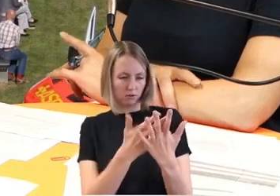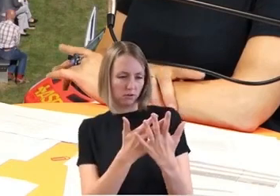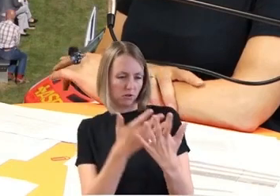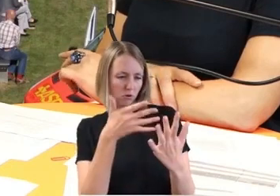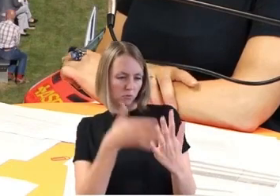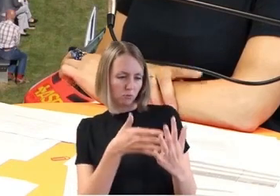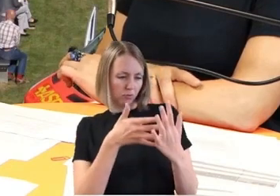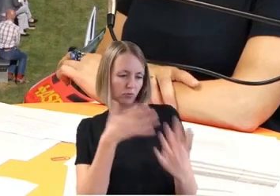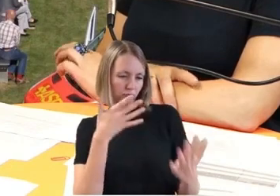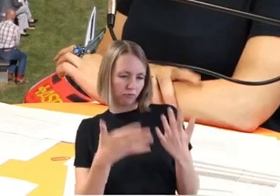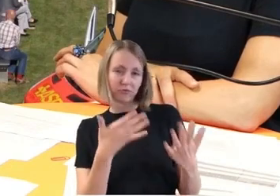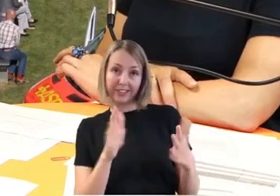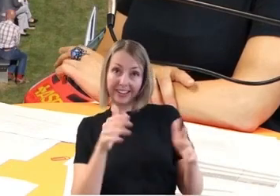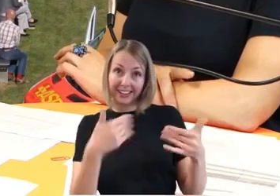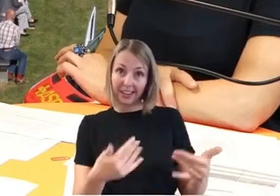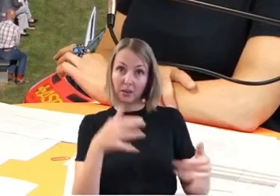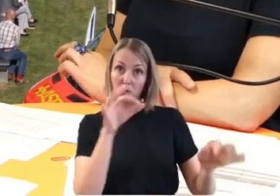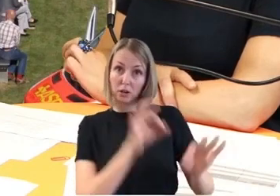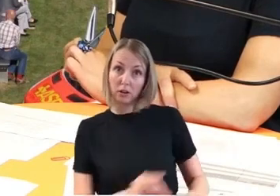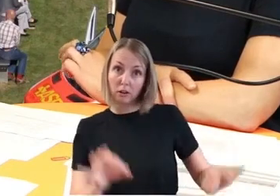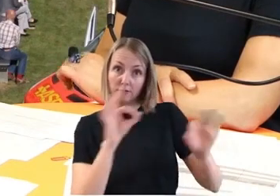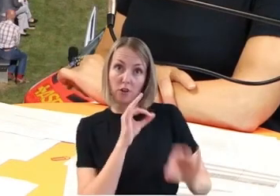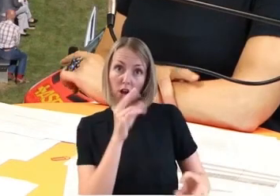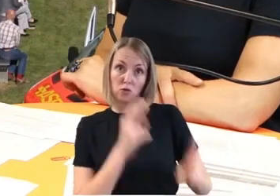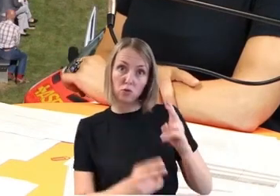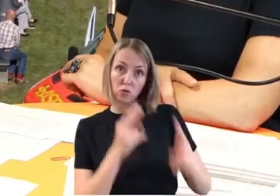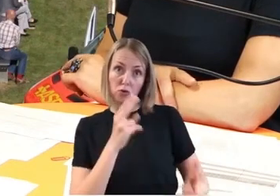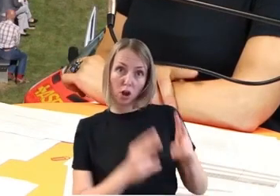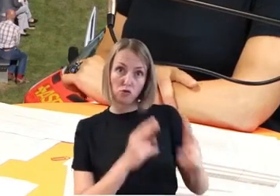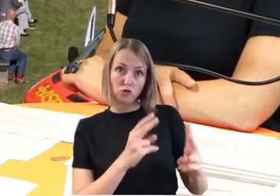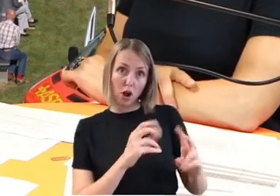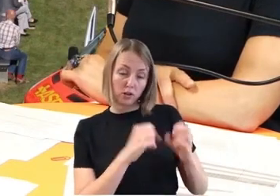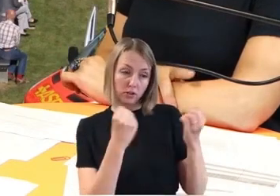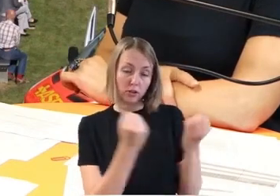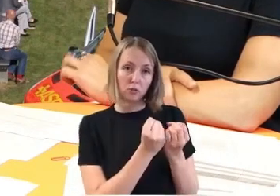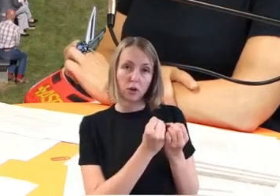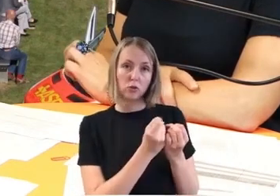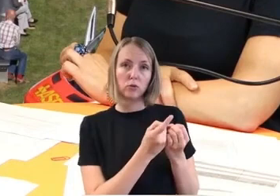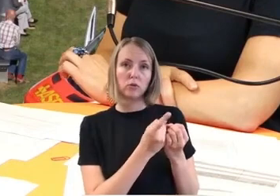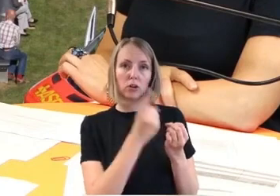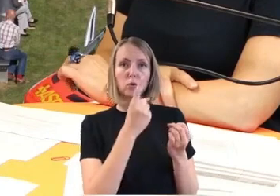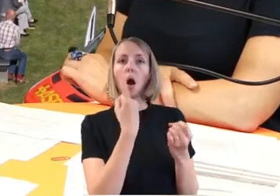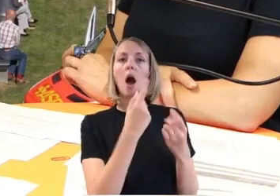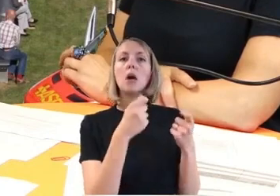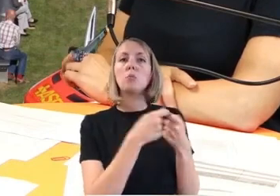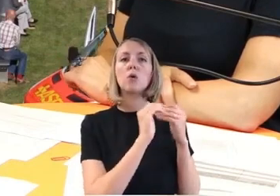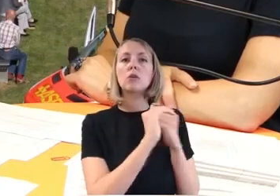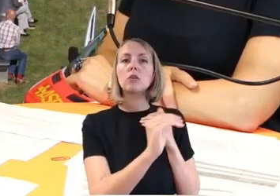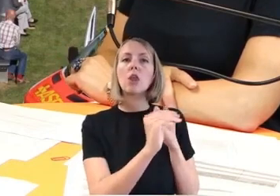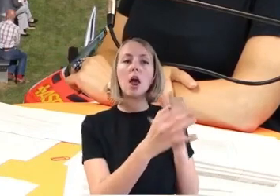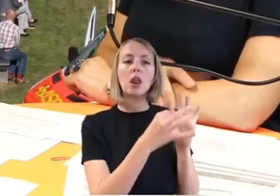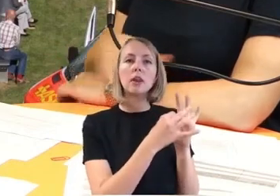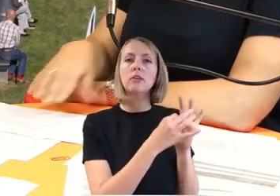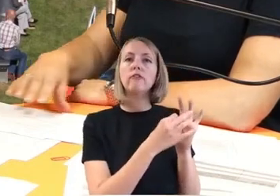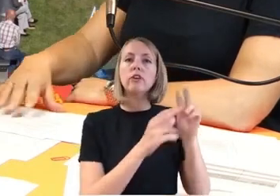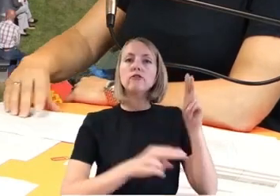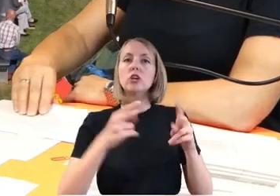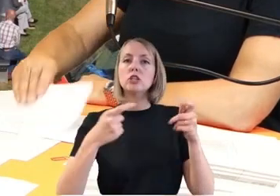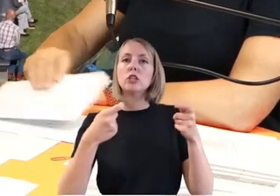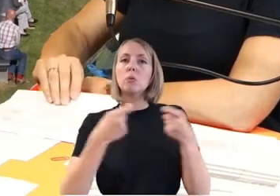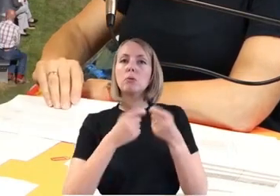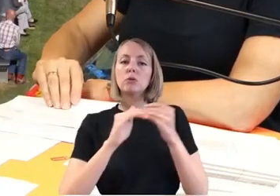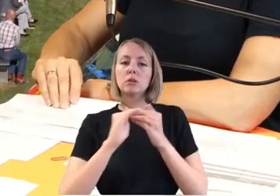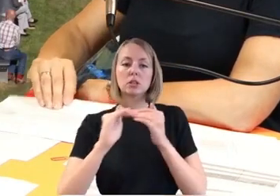gefahren oder schadenslagen die länderübergreifend sind also mehr als ein bundesland betreffen die eine vielzahl an